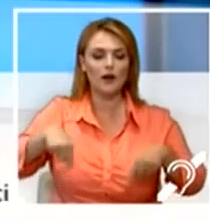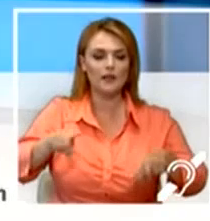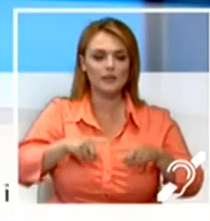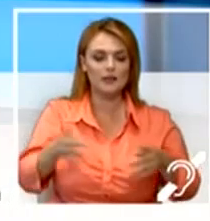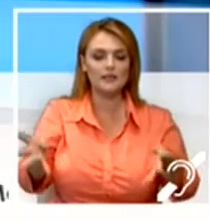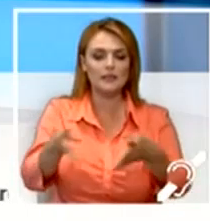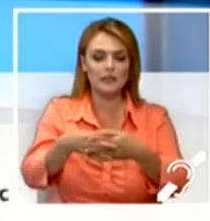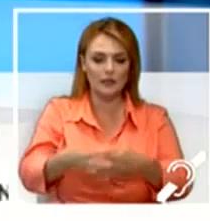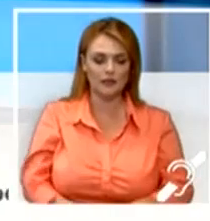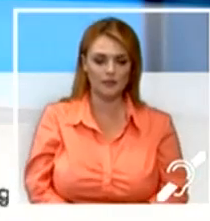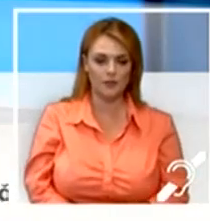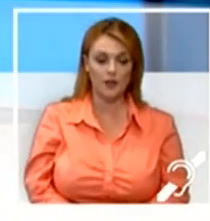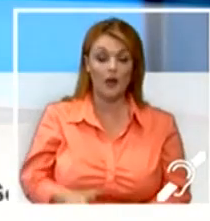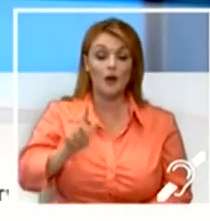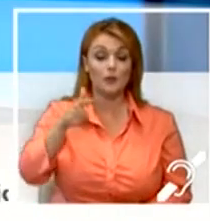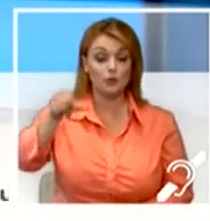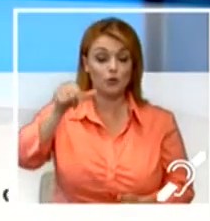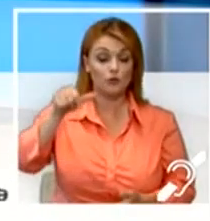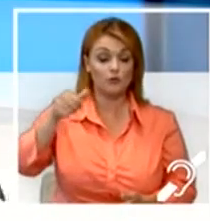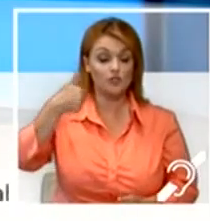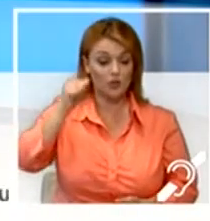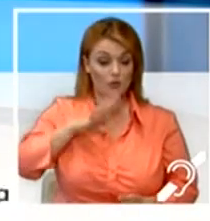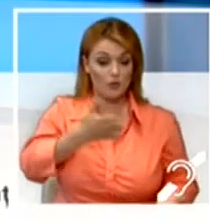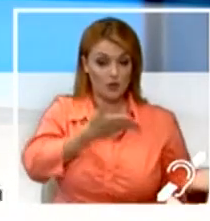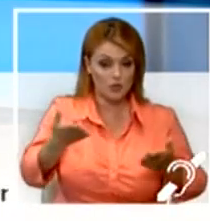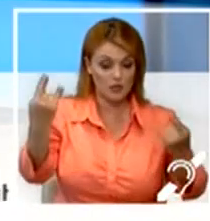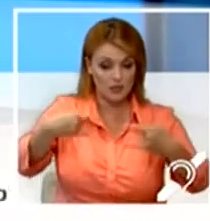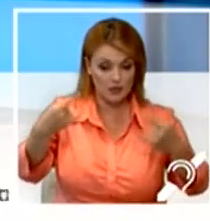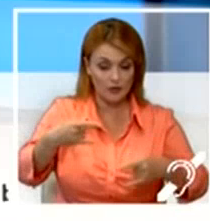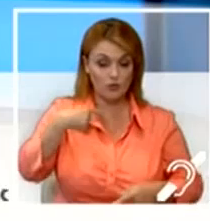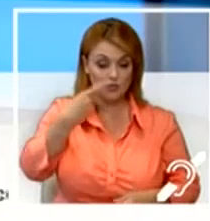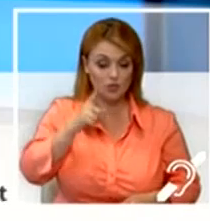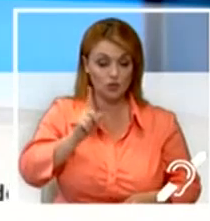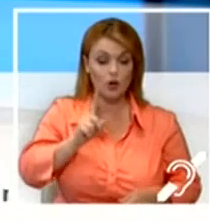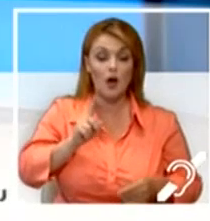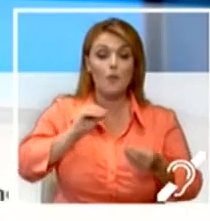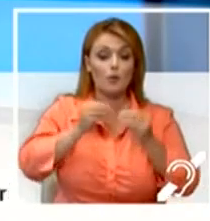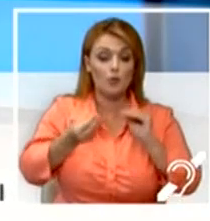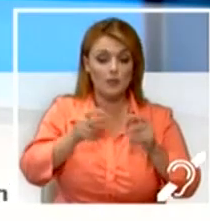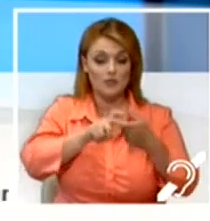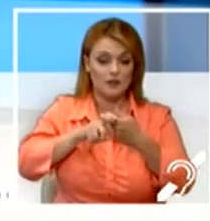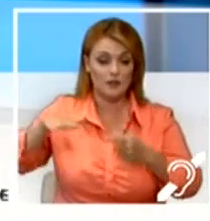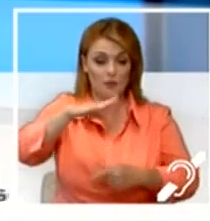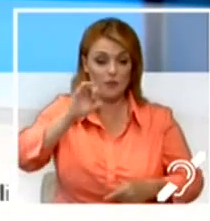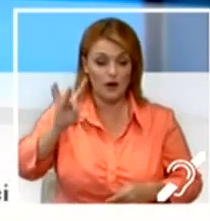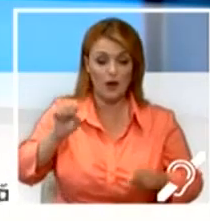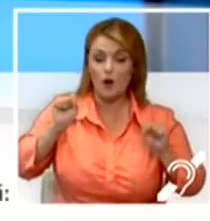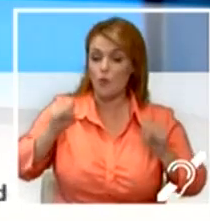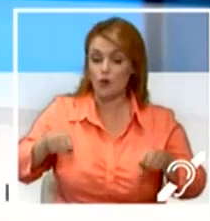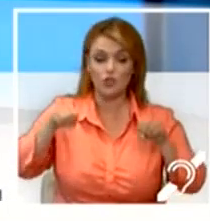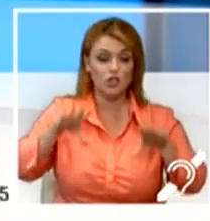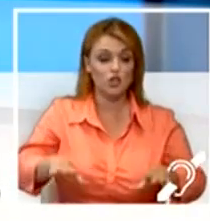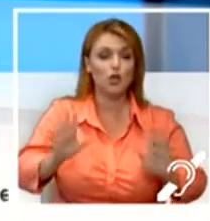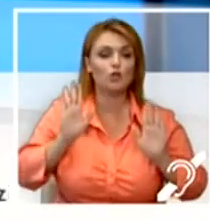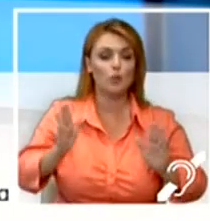afiliat socialiștilor că soluționarea conflictului transnistrian poate fi realizată doar prin federalizare. Furios,